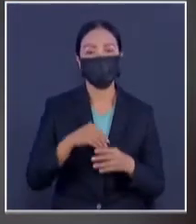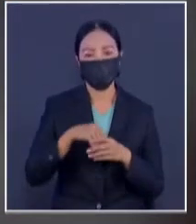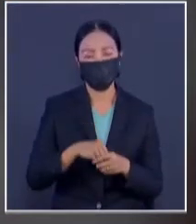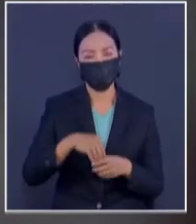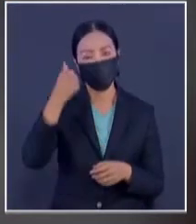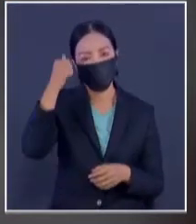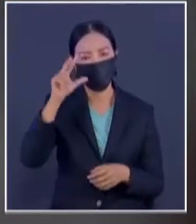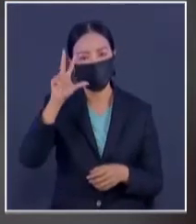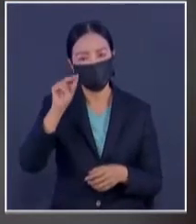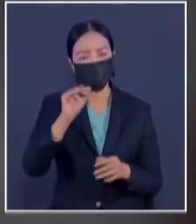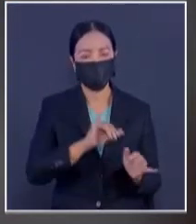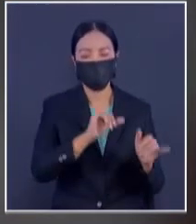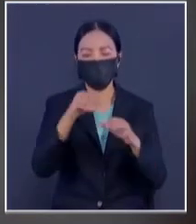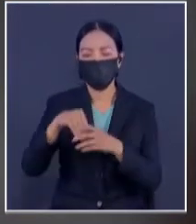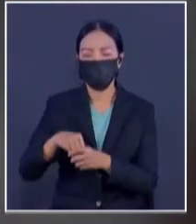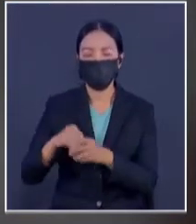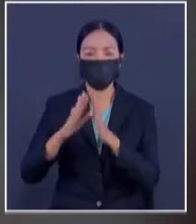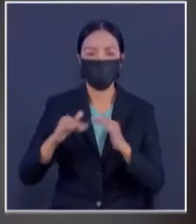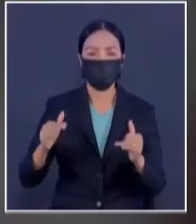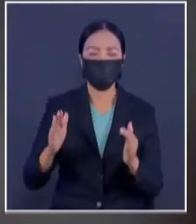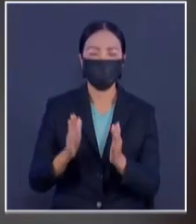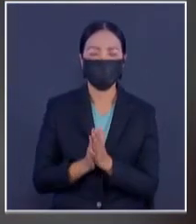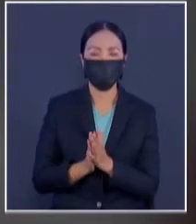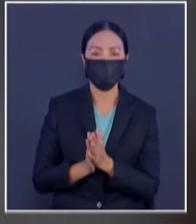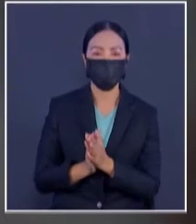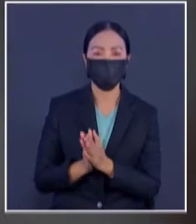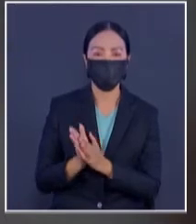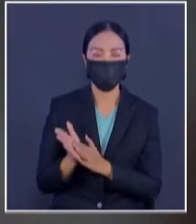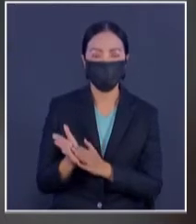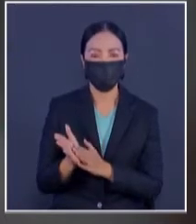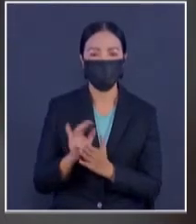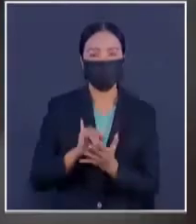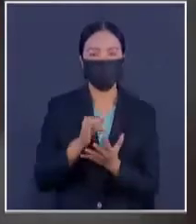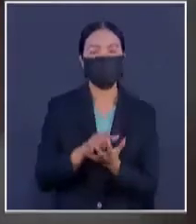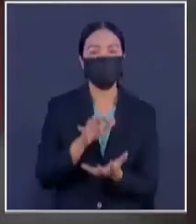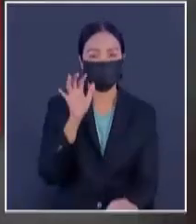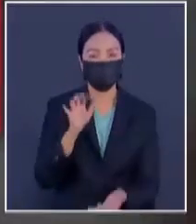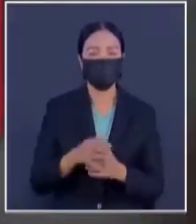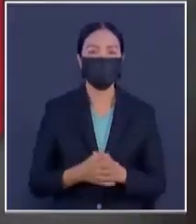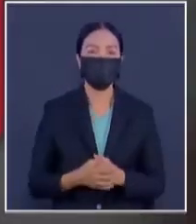วันแล้วก็จะไปจำวัดที่วัดสุวรรณภูมิพุทธชยันตีจังหวัดสมุทรปราการค่ะ